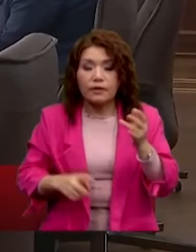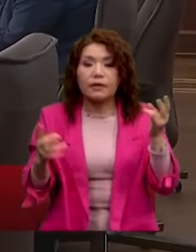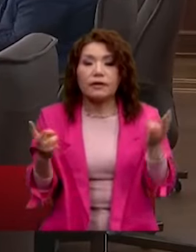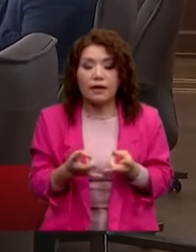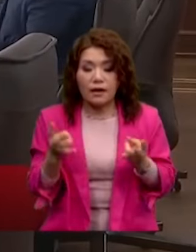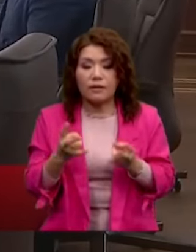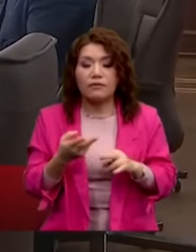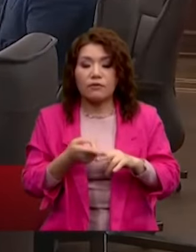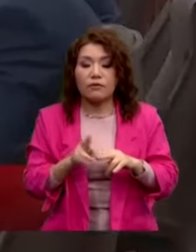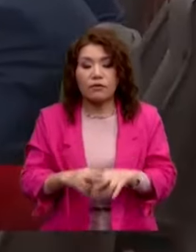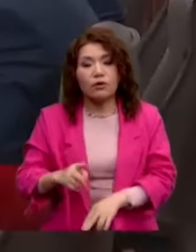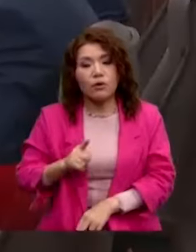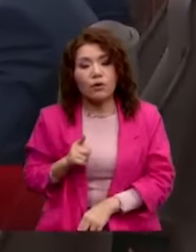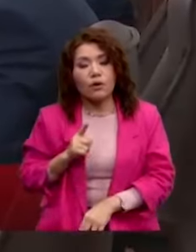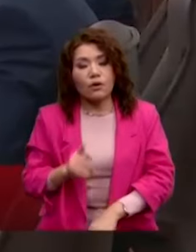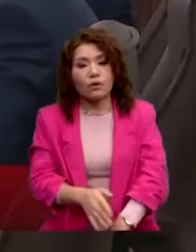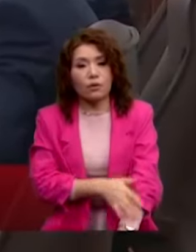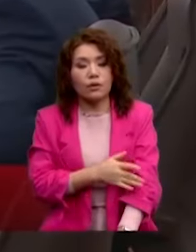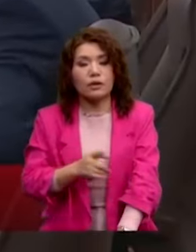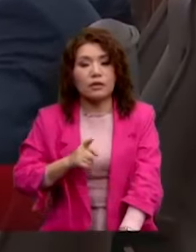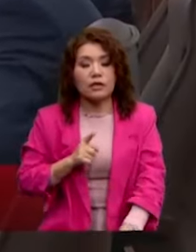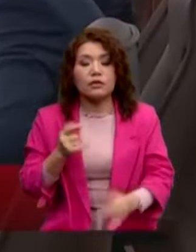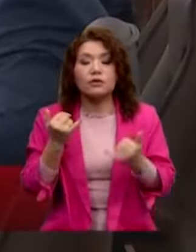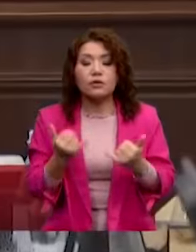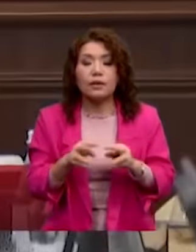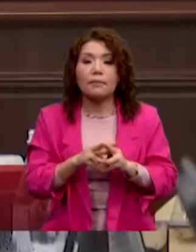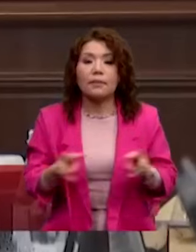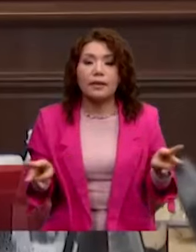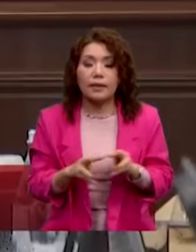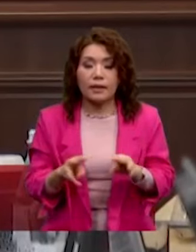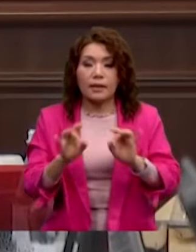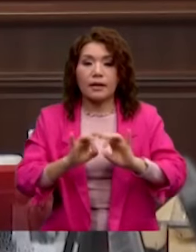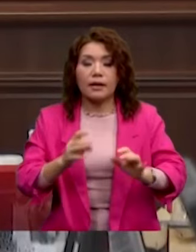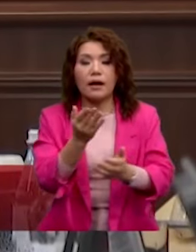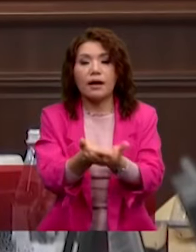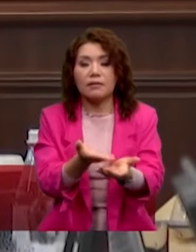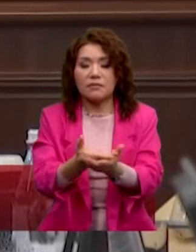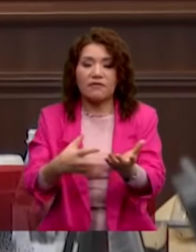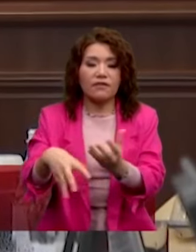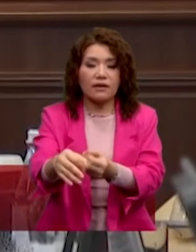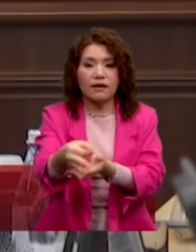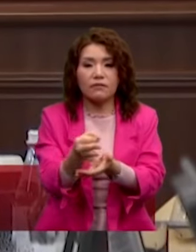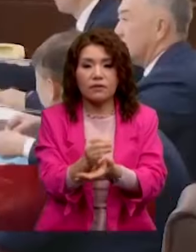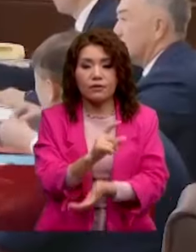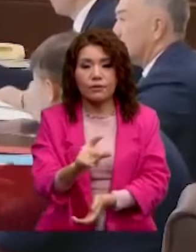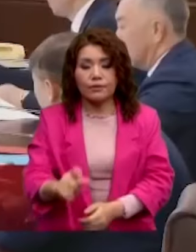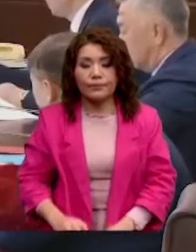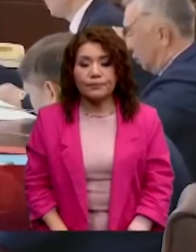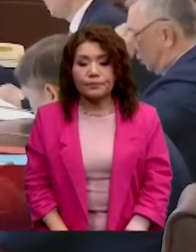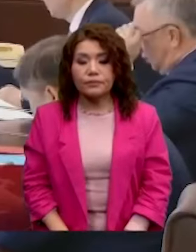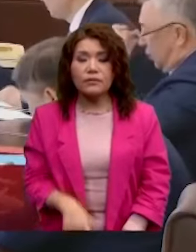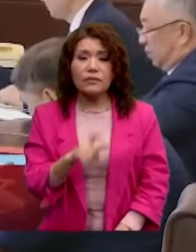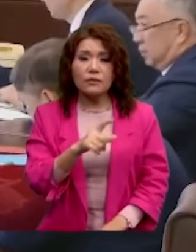как раз пришлось ждать. И очень долго. Сегодня премьер-министр раскритиковал всех ответственных. Люди